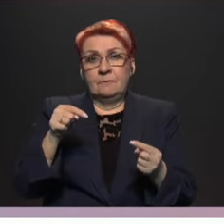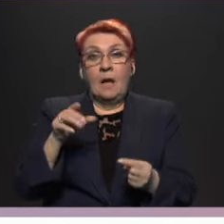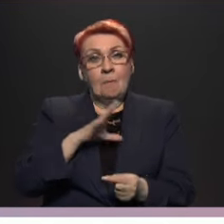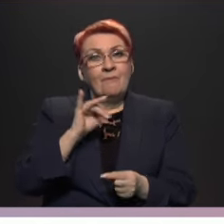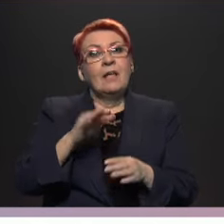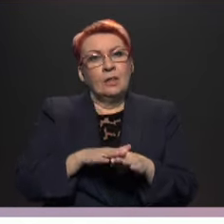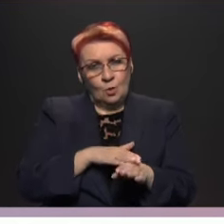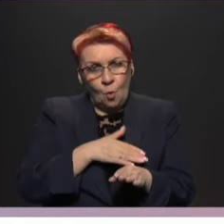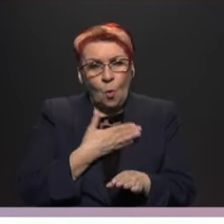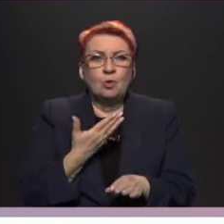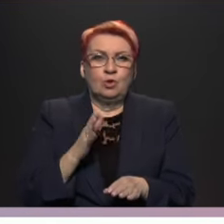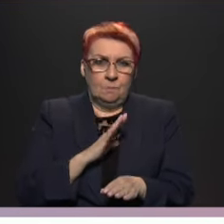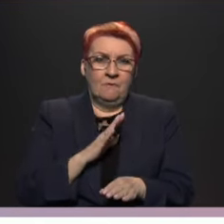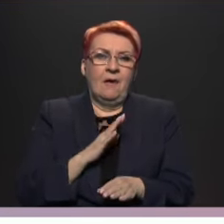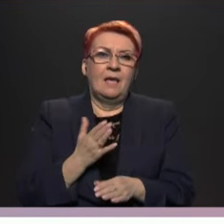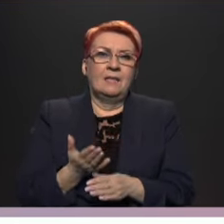дольше.